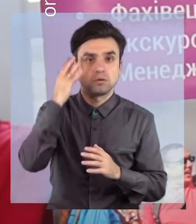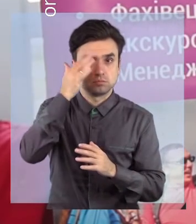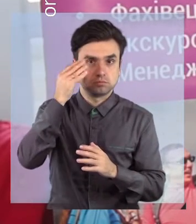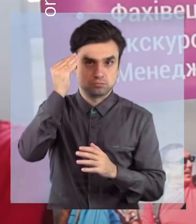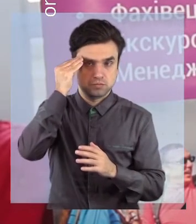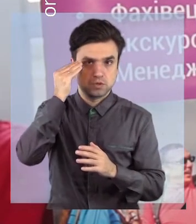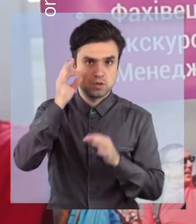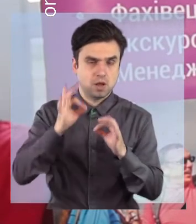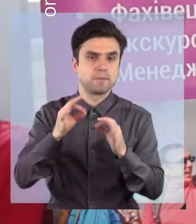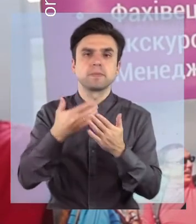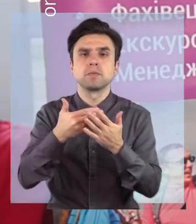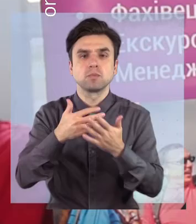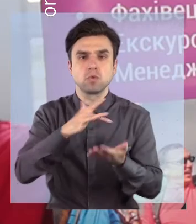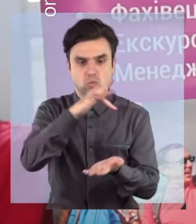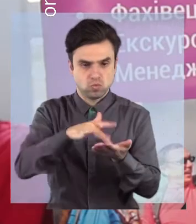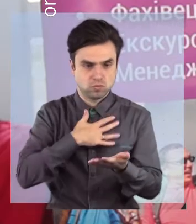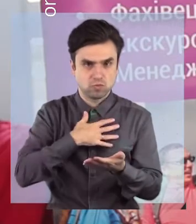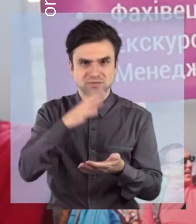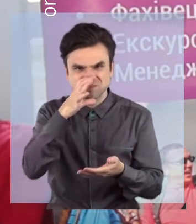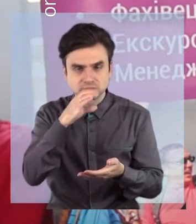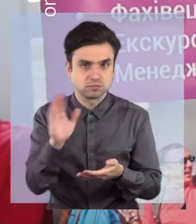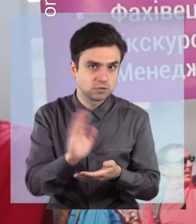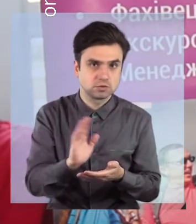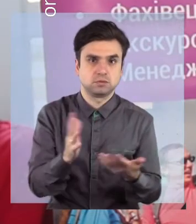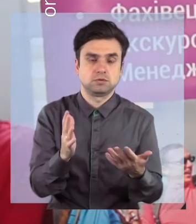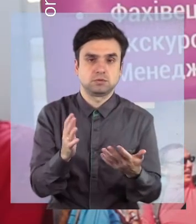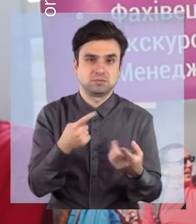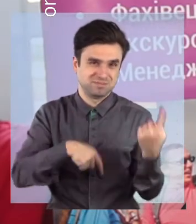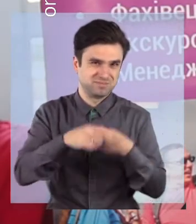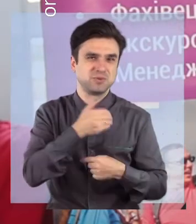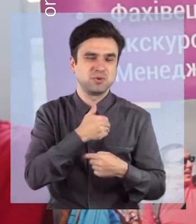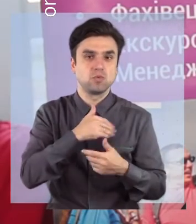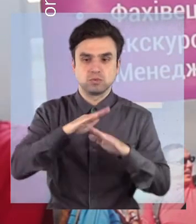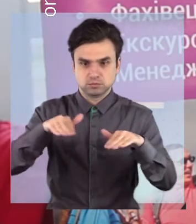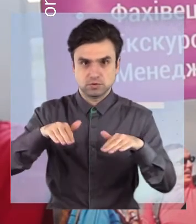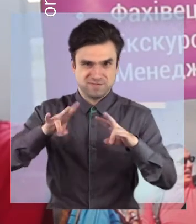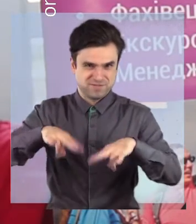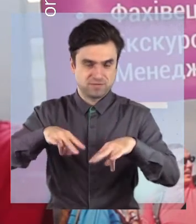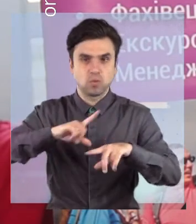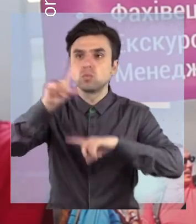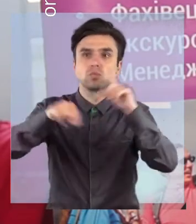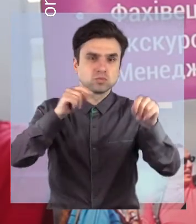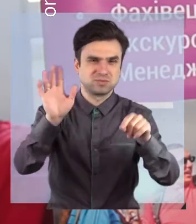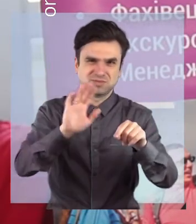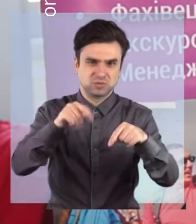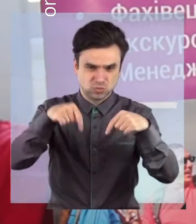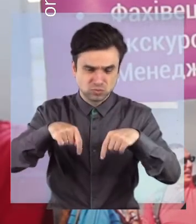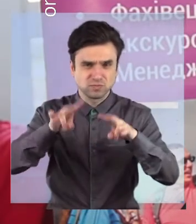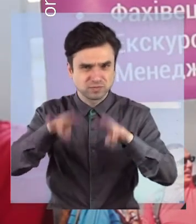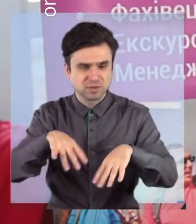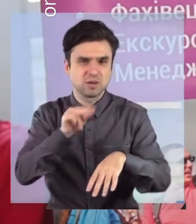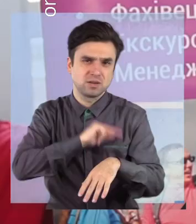по відношенню до рідного краю. Ми ж все-таки хочемо, щоб діти залишалися жити і працювати тут, а формування